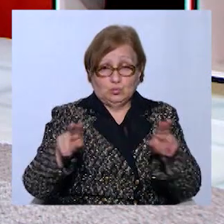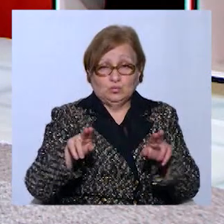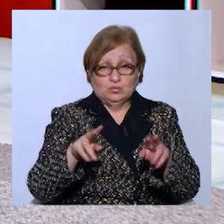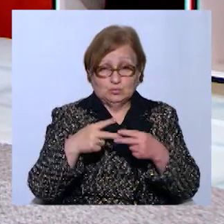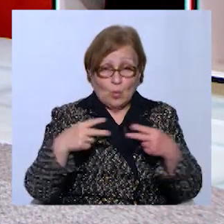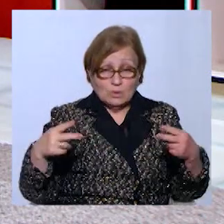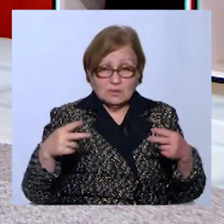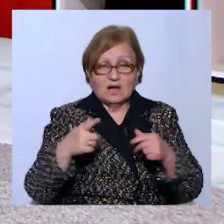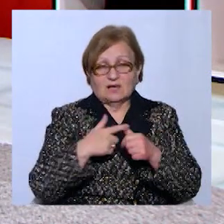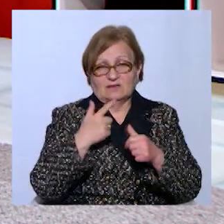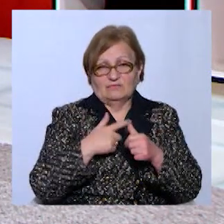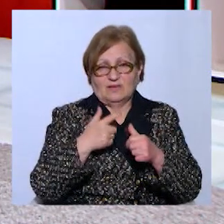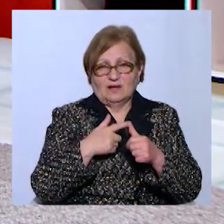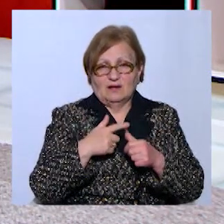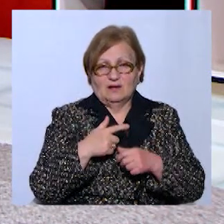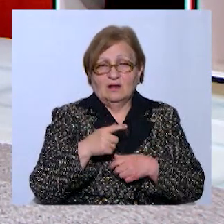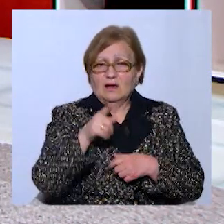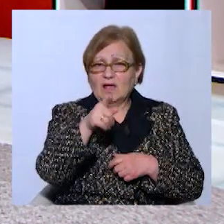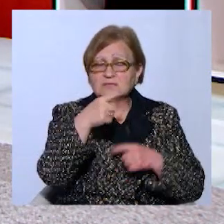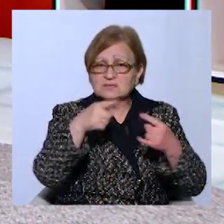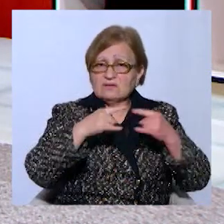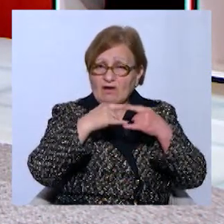მართკუთხედი არ არის ამ